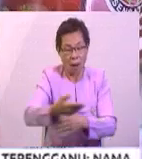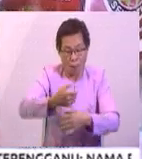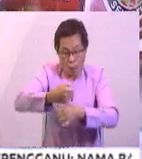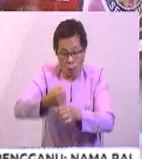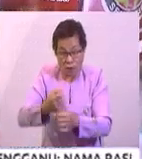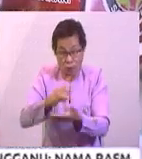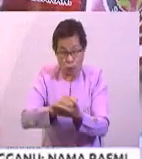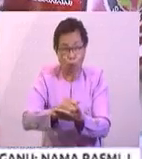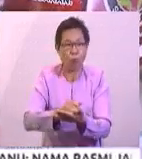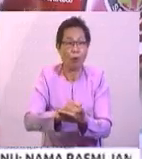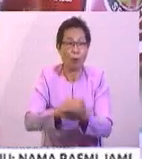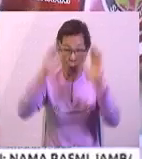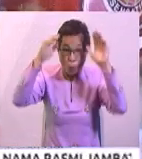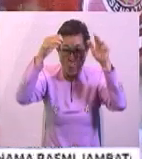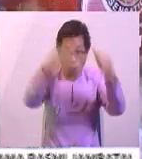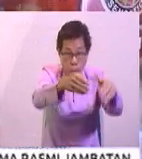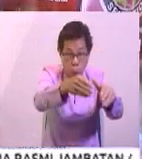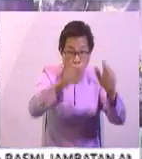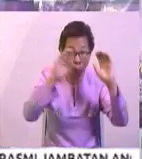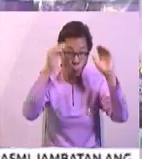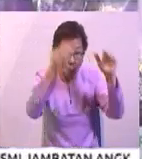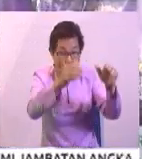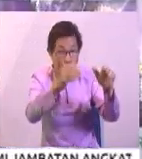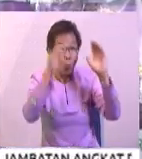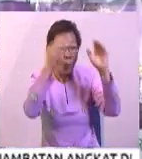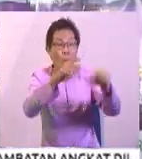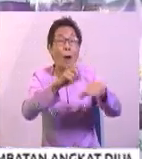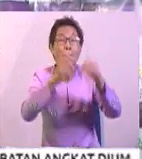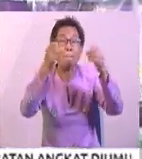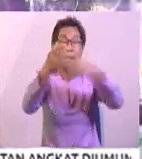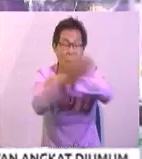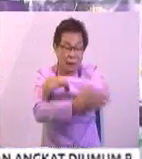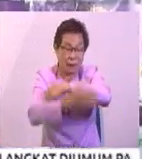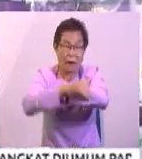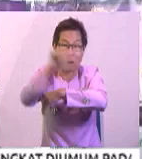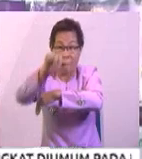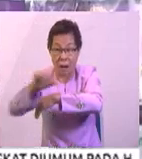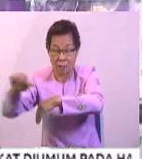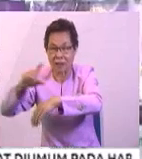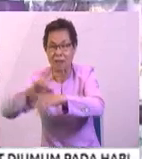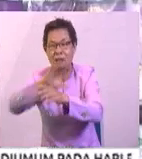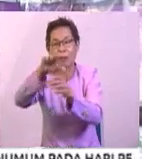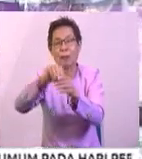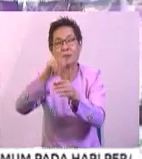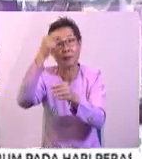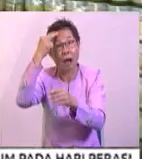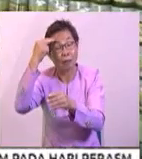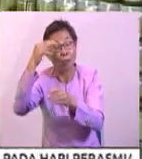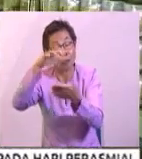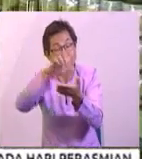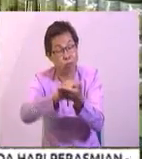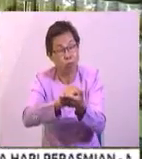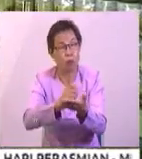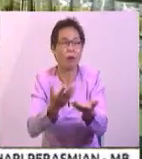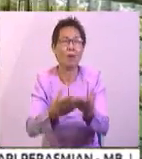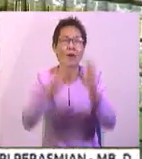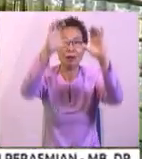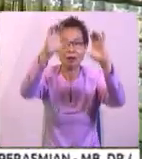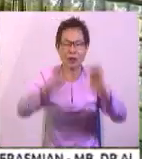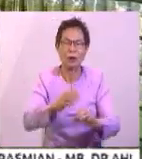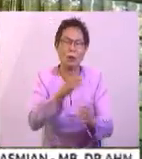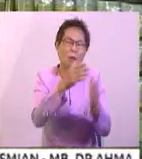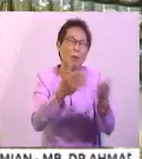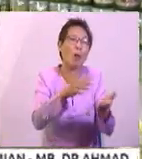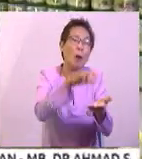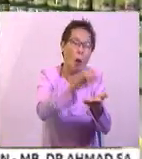turut mendapat perhatian dari kebanyakan kawasan di Asia termasuk Arab Saudi. Namun, permintaan secara